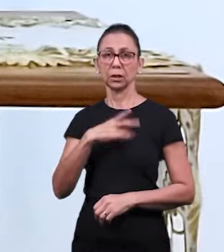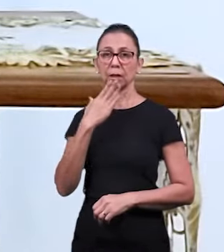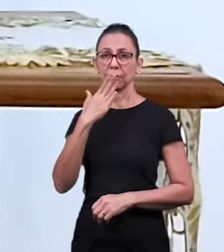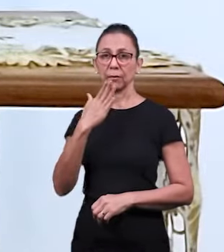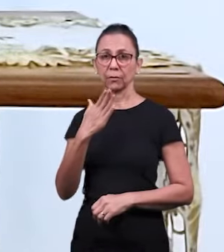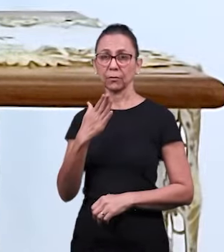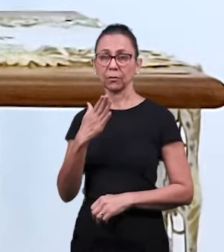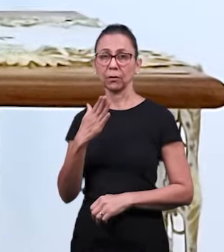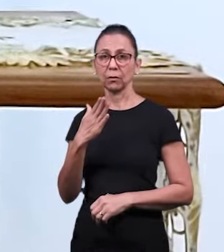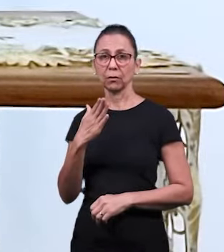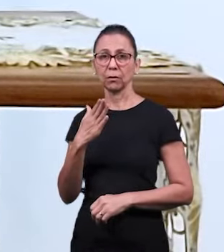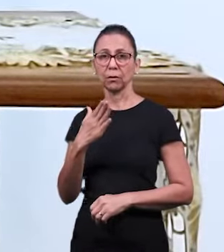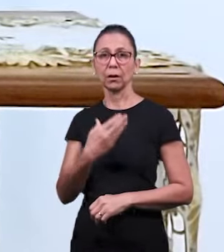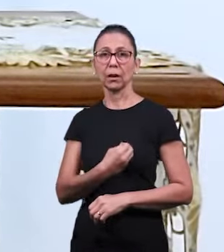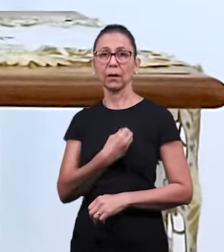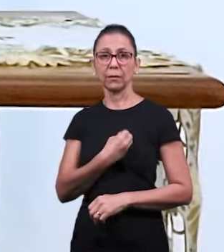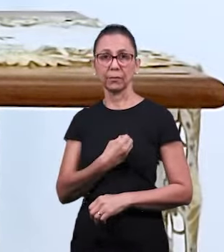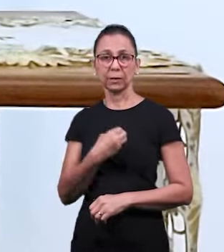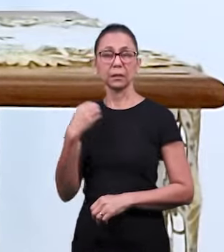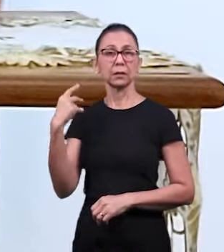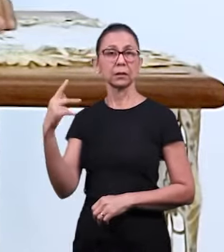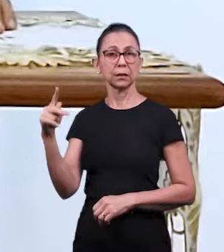Он никогда не ставил себя выше